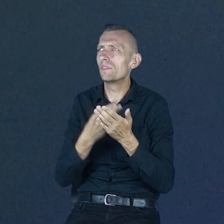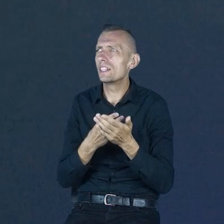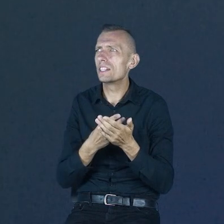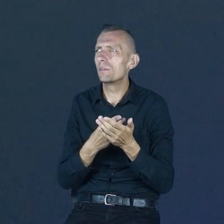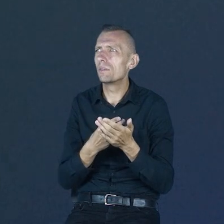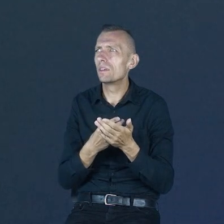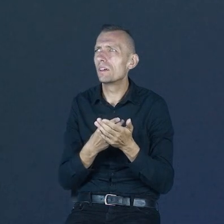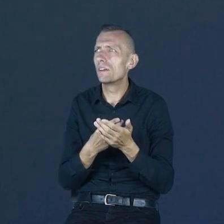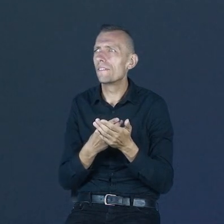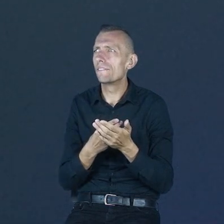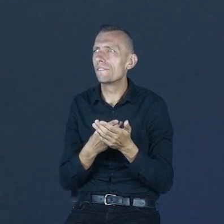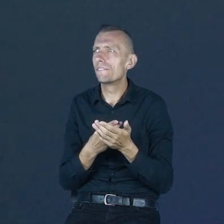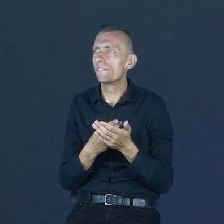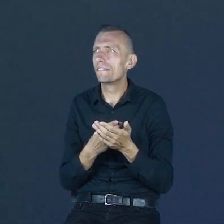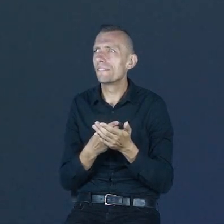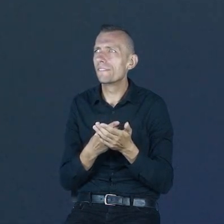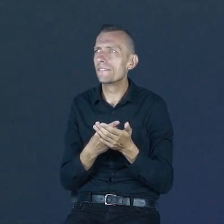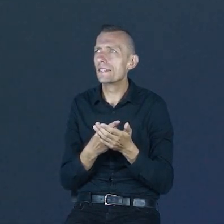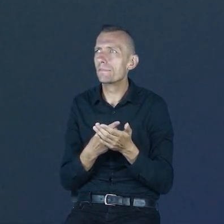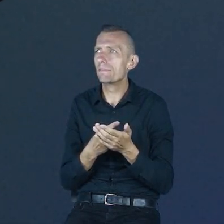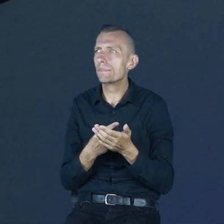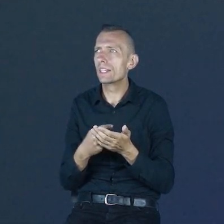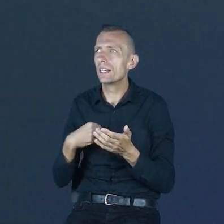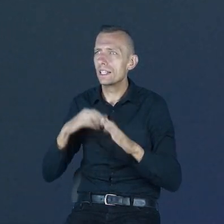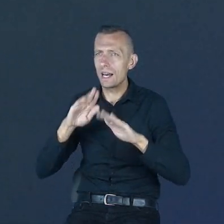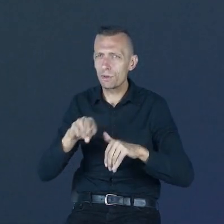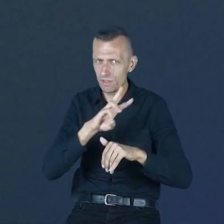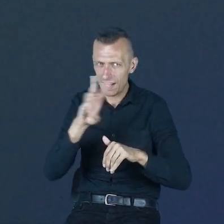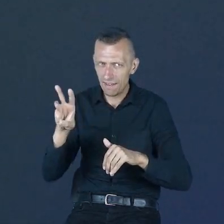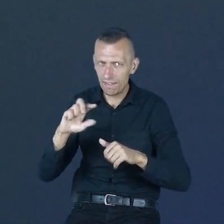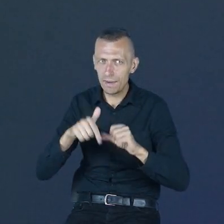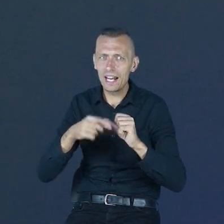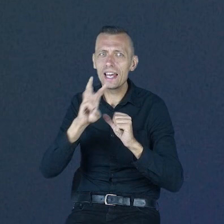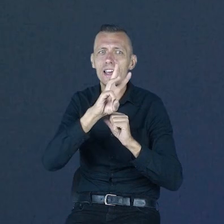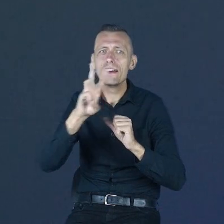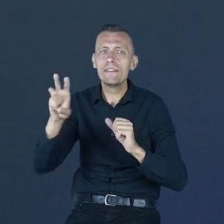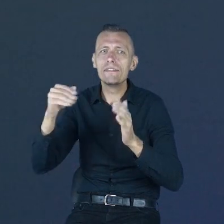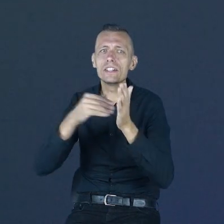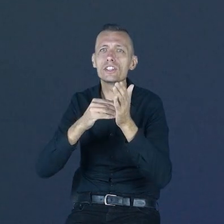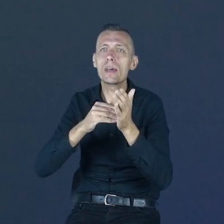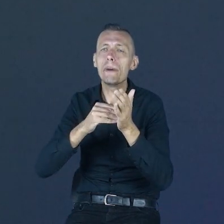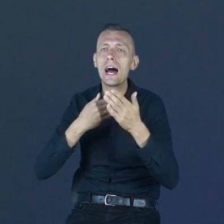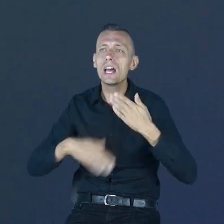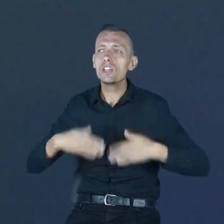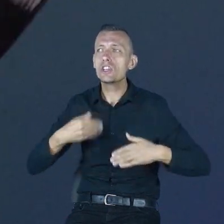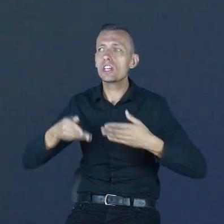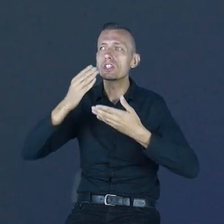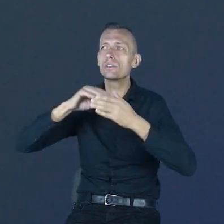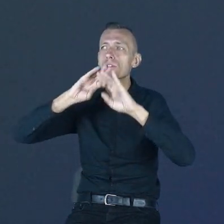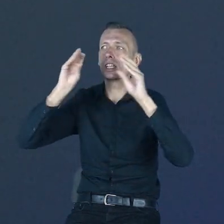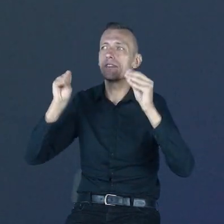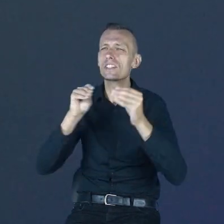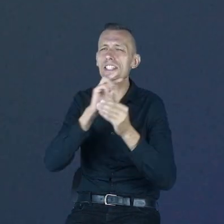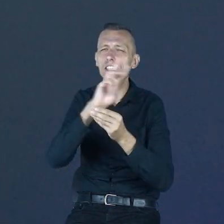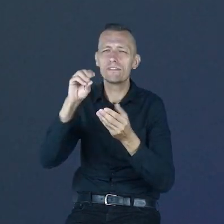To jest wasz autorytet. Daję wam chodzić w autorytecie, to wam to udzielam. Ale cieszcie się, że tam jesteście zapisani. Wstawanie